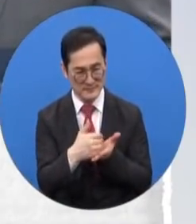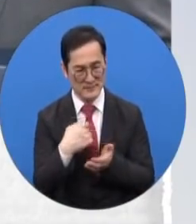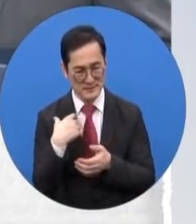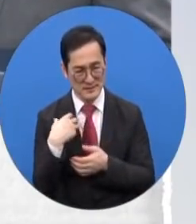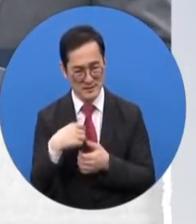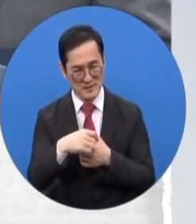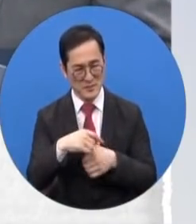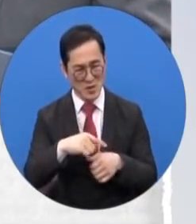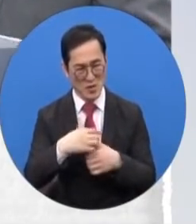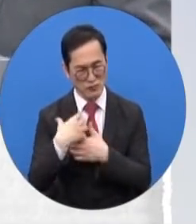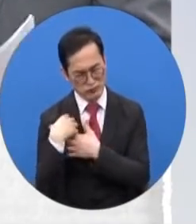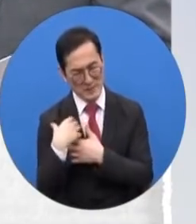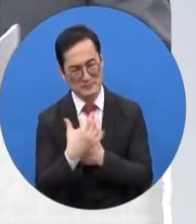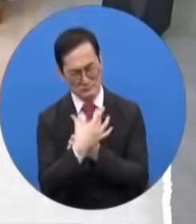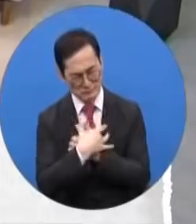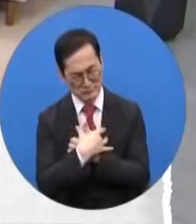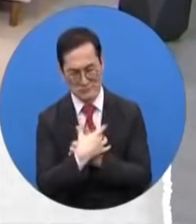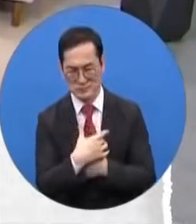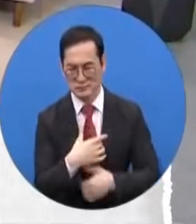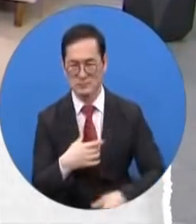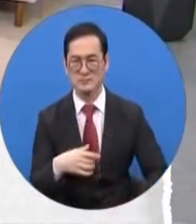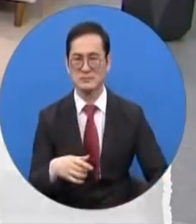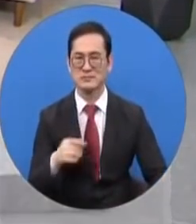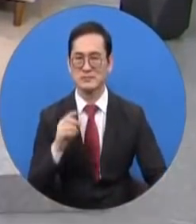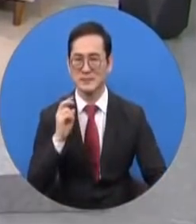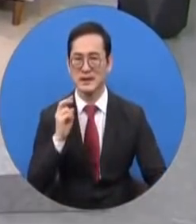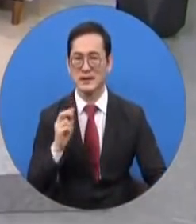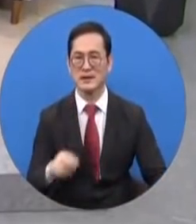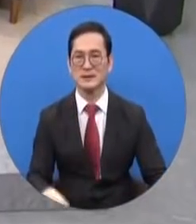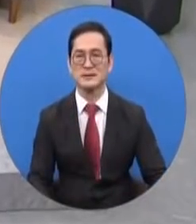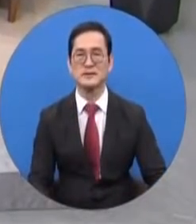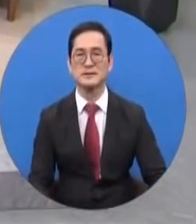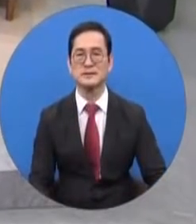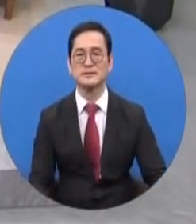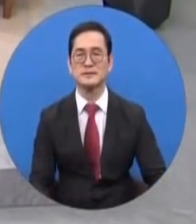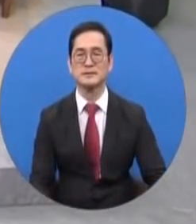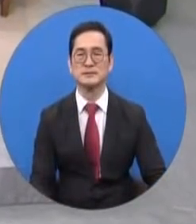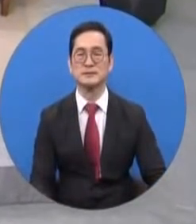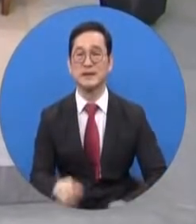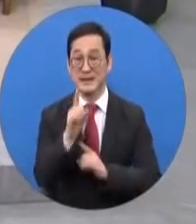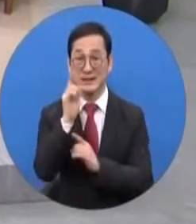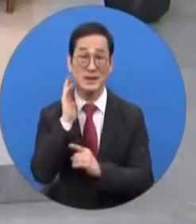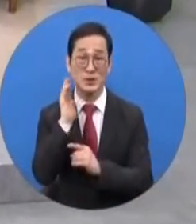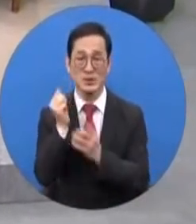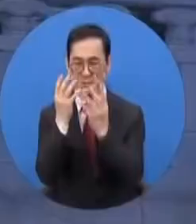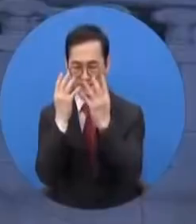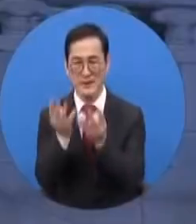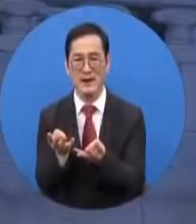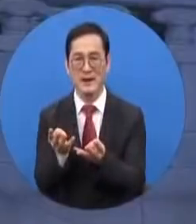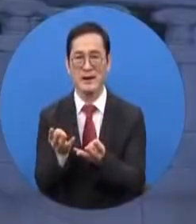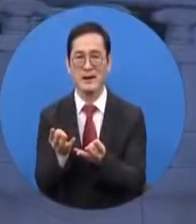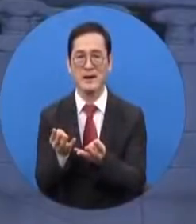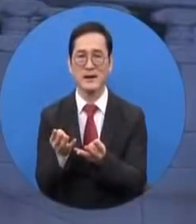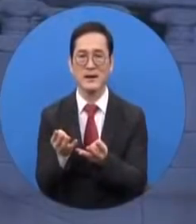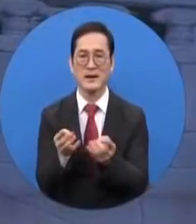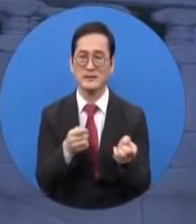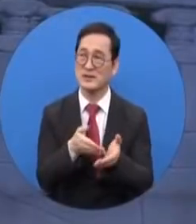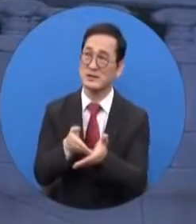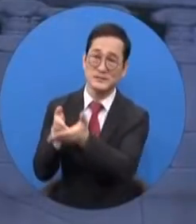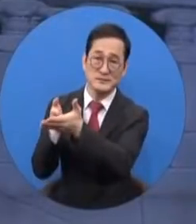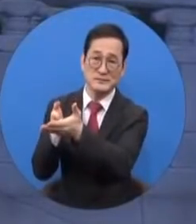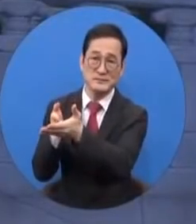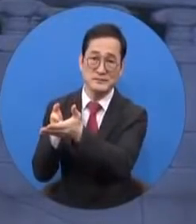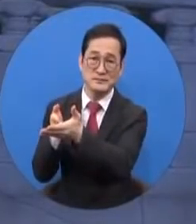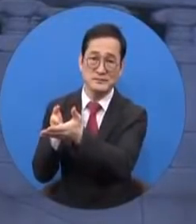그렇게 보고 있습니다. 자 그럼 또다시 반론 들어보겠습니다. MB 사면 등 본인이 하기에 부담스러우니까 무리한 요구를 문재인